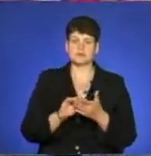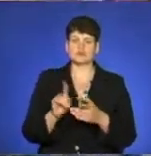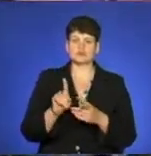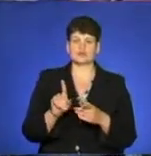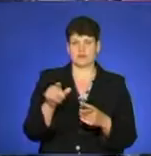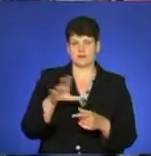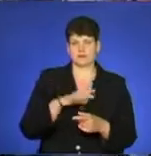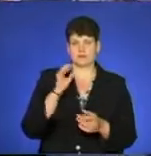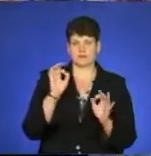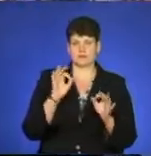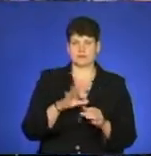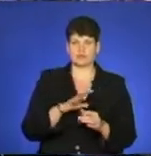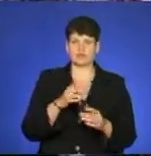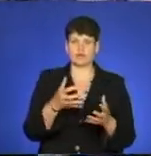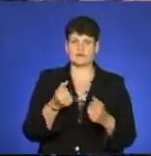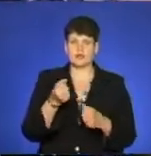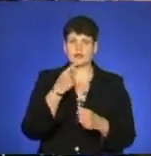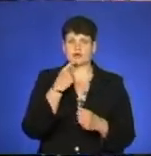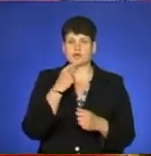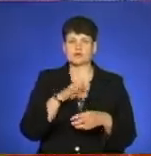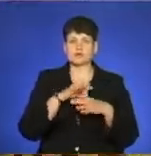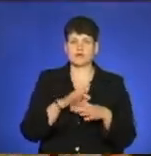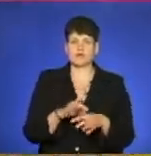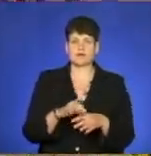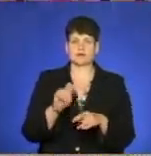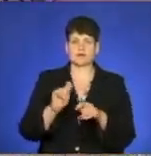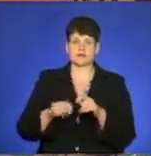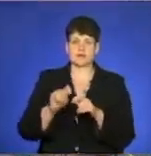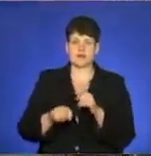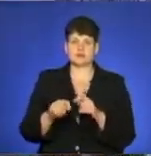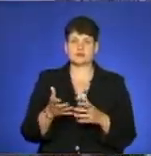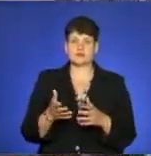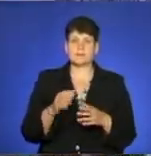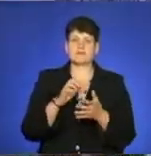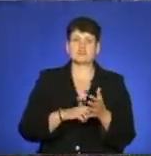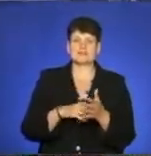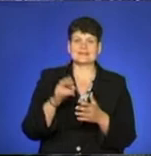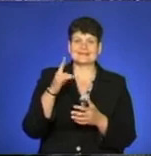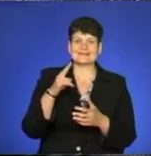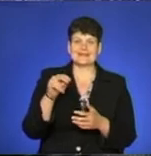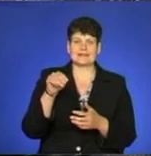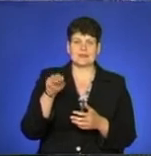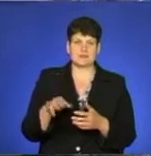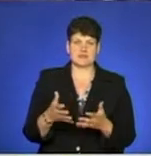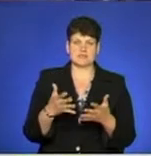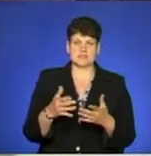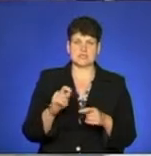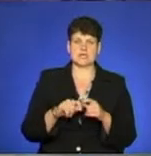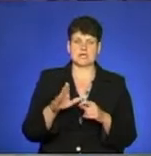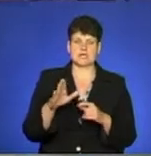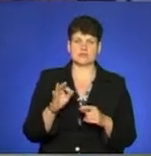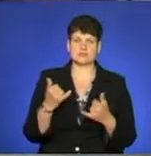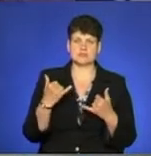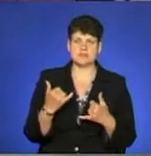аварії був тверезий. У нього взяли кров на проведення токсикологічного аналізу. Причини ДТП і винних встановить слідство. Наразі